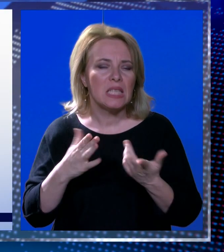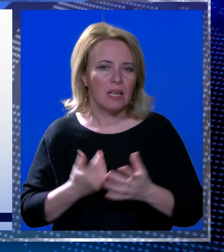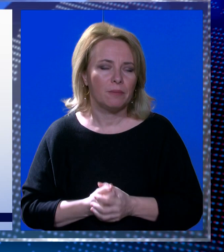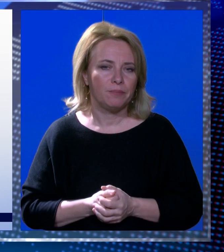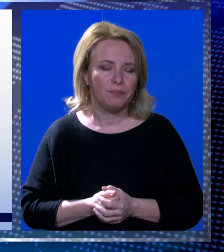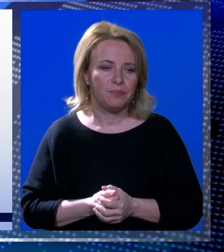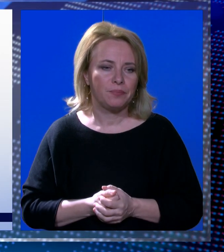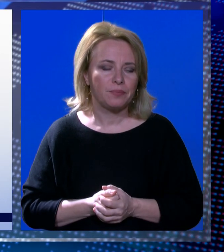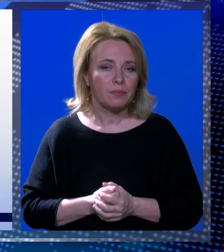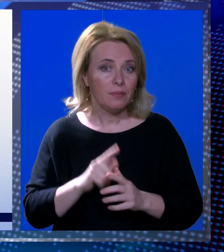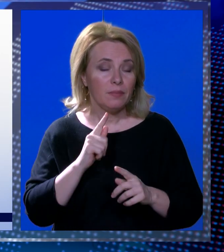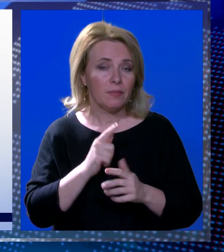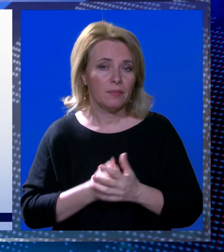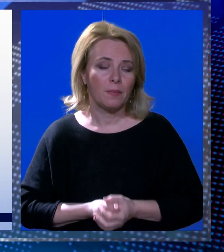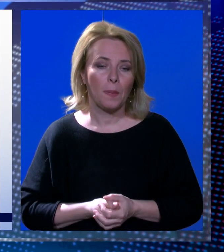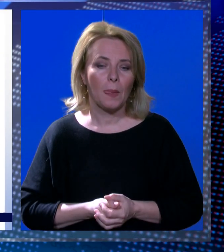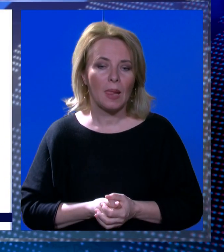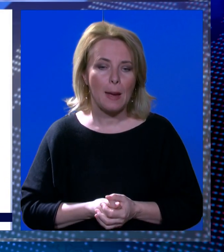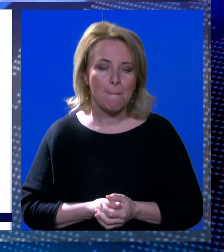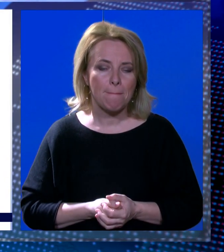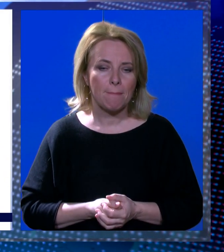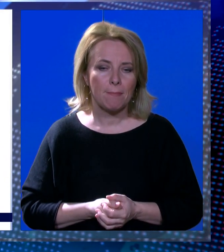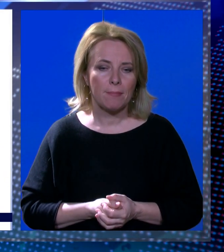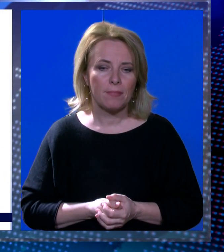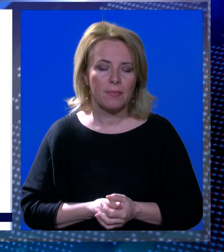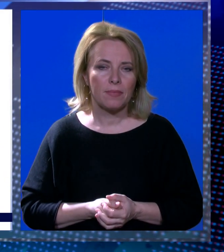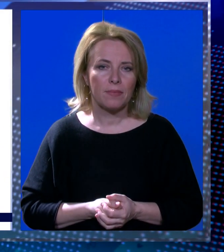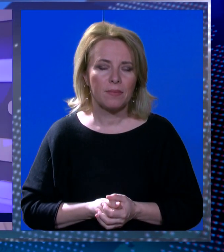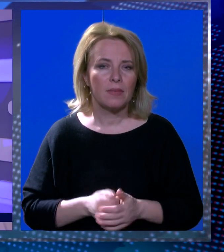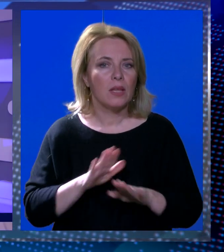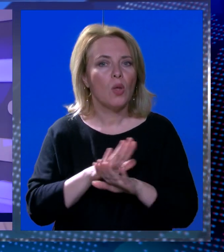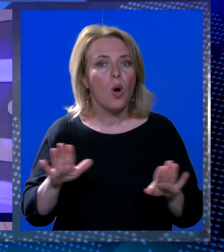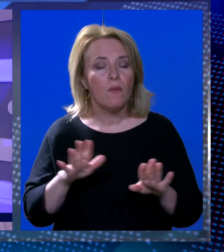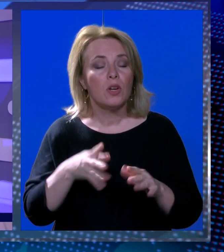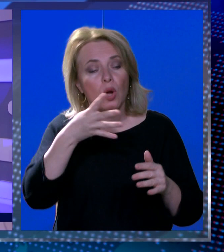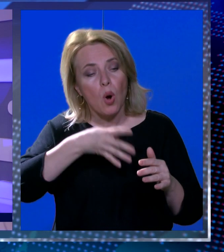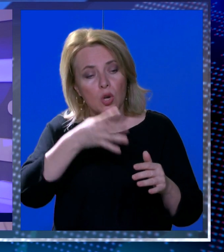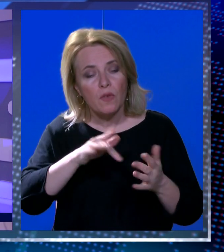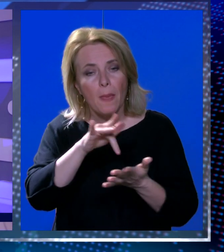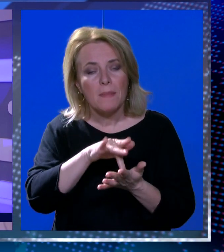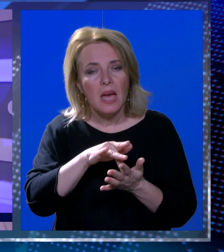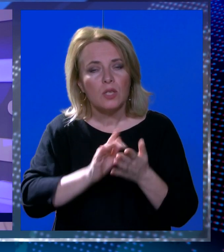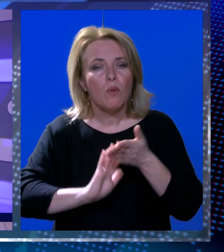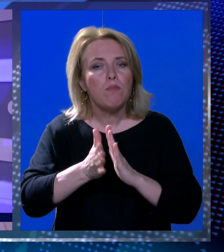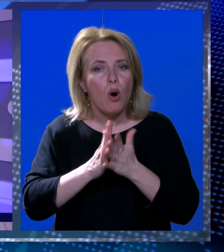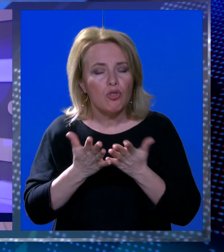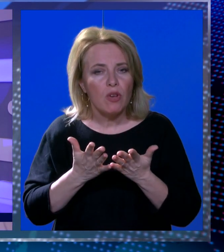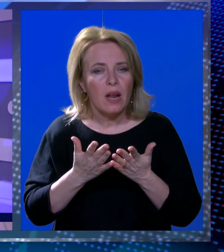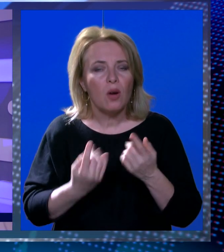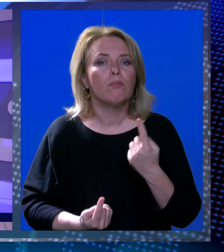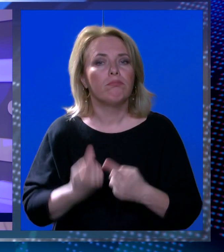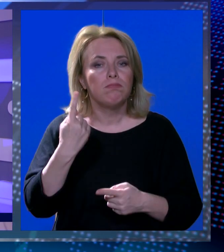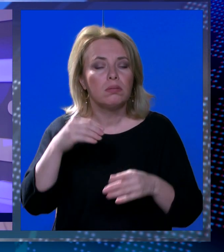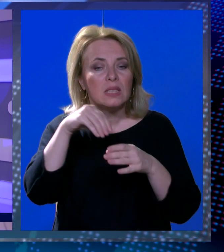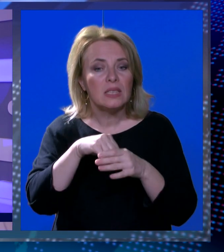puštala pjesmu promotora ustaštva. Dovršen je očevid na mjestu požara koji je izbio u